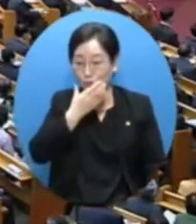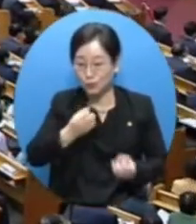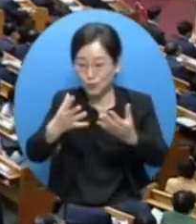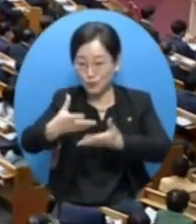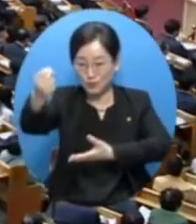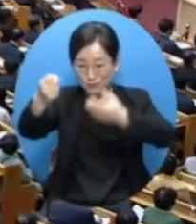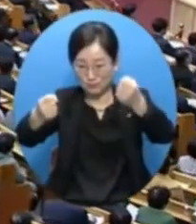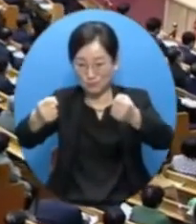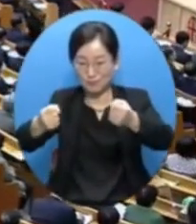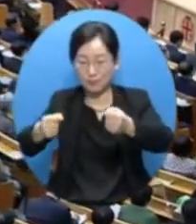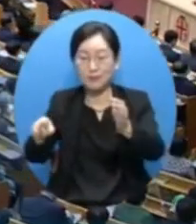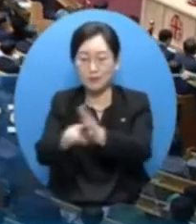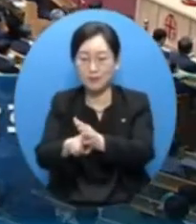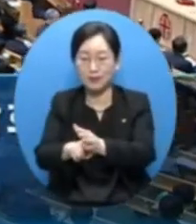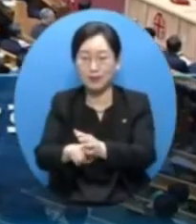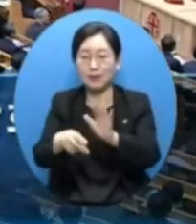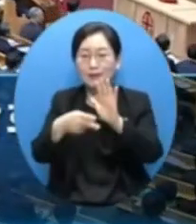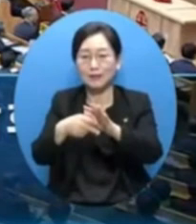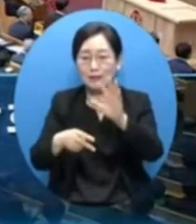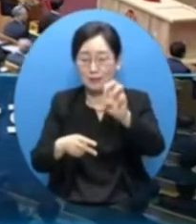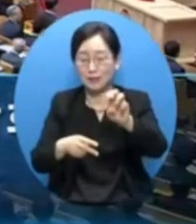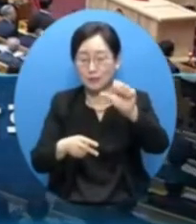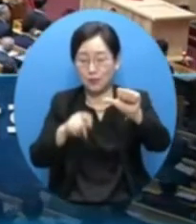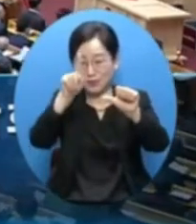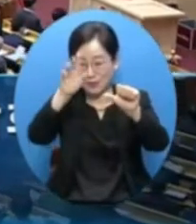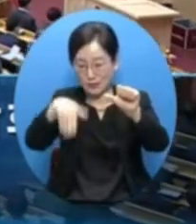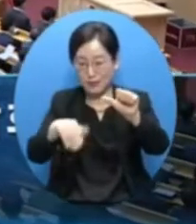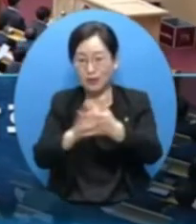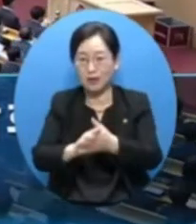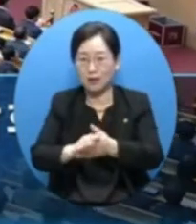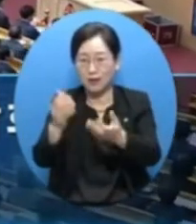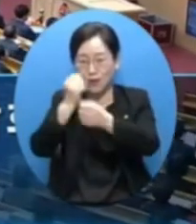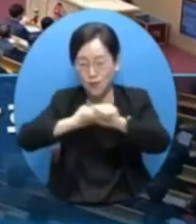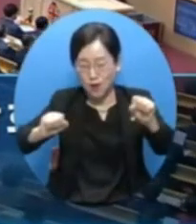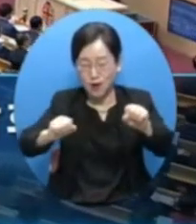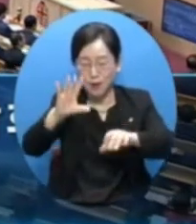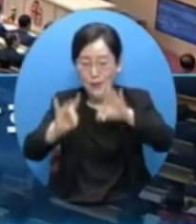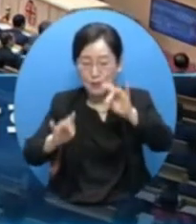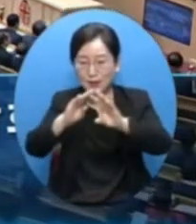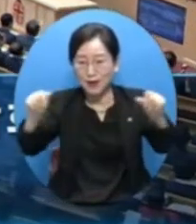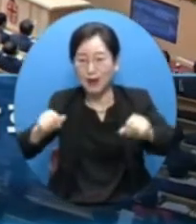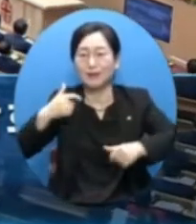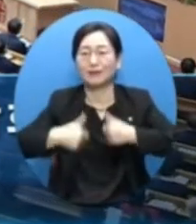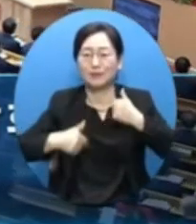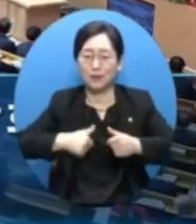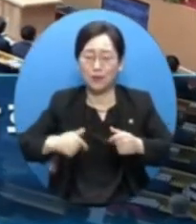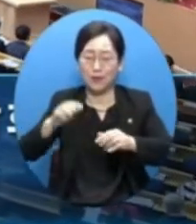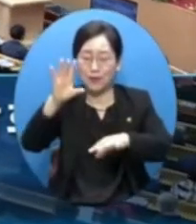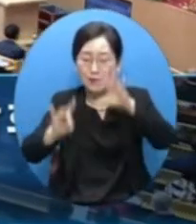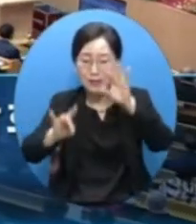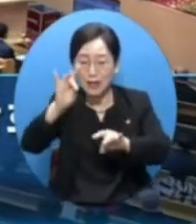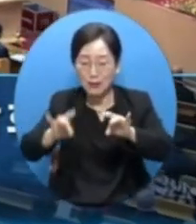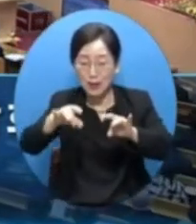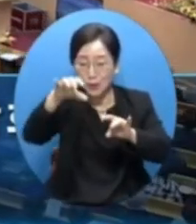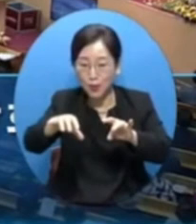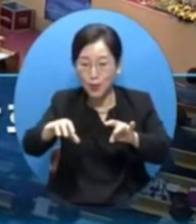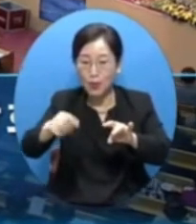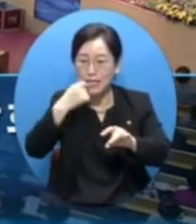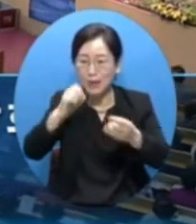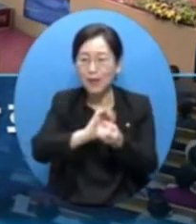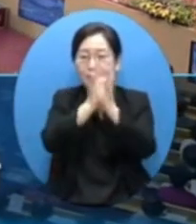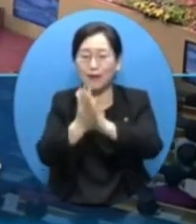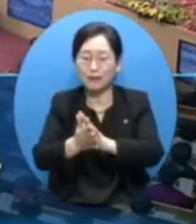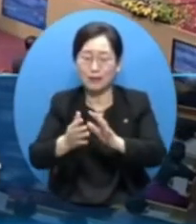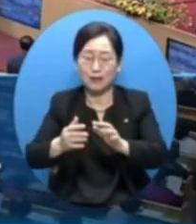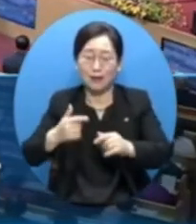누리게 될 것입니다. 이사야 35장 1절 2절입니다 광야와 메마른 땅이 기뻐하며 사막이 배파가 같이 피어